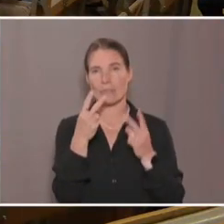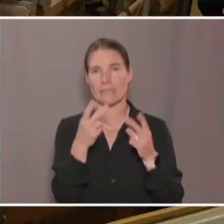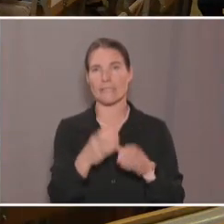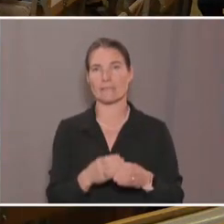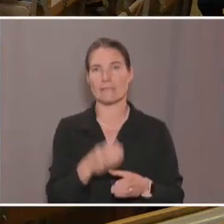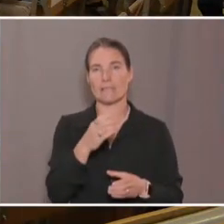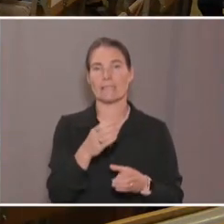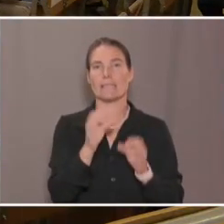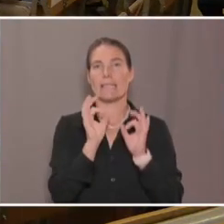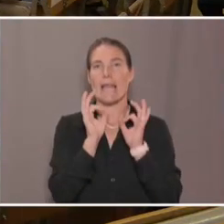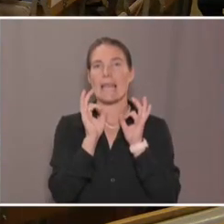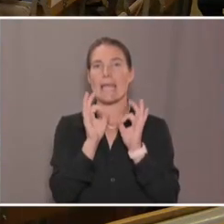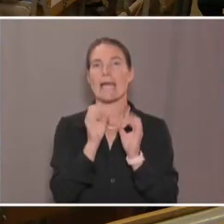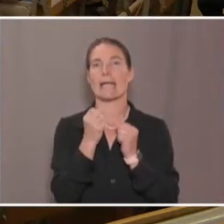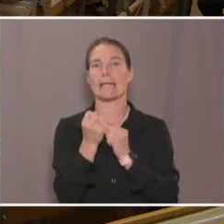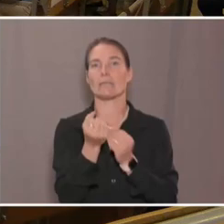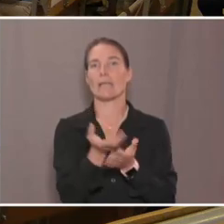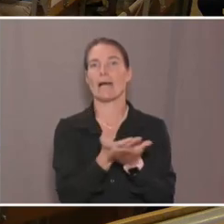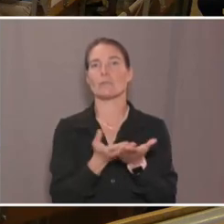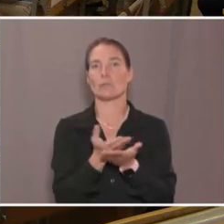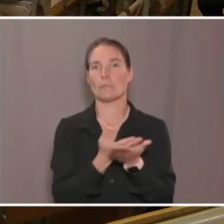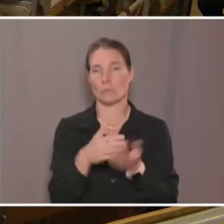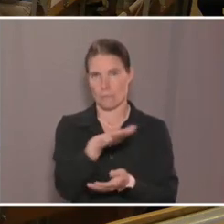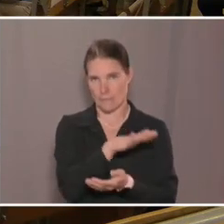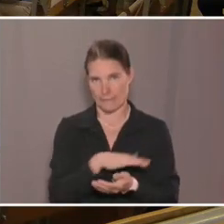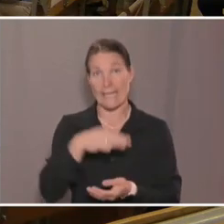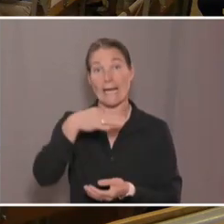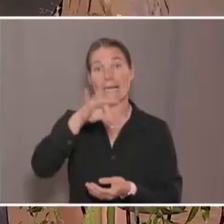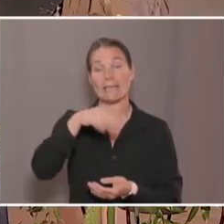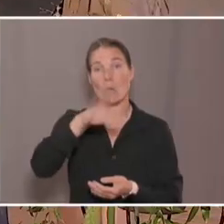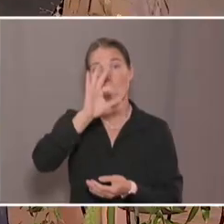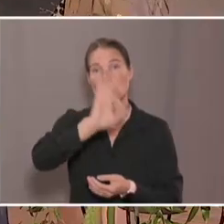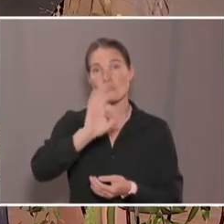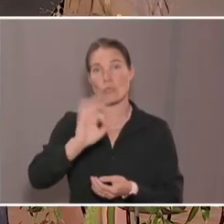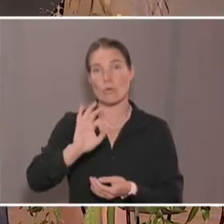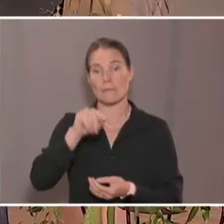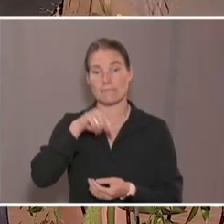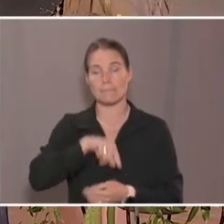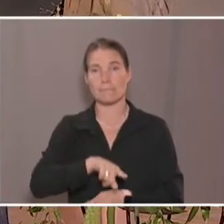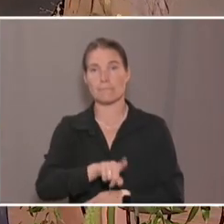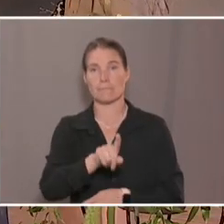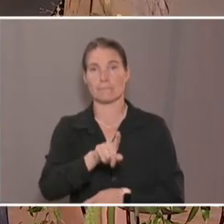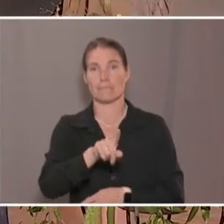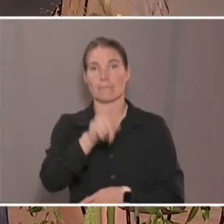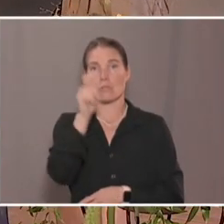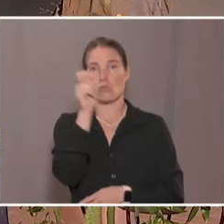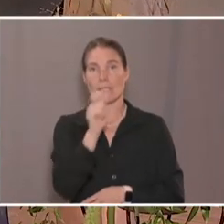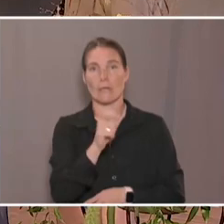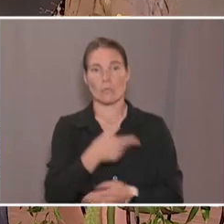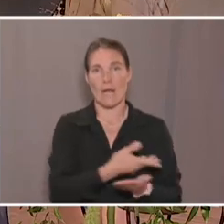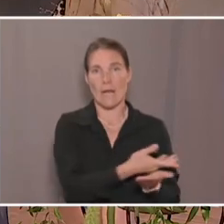der Lehrkräftebildung in unserem Land. Sie ist die einzige Hochschule in Schleswig-Holstein, an der Studiengänge für sämtliche